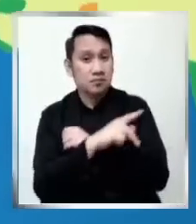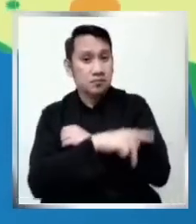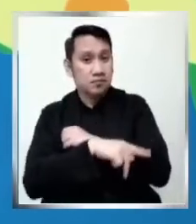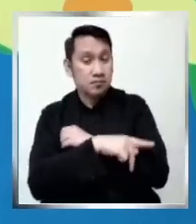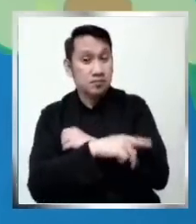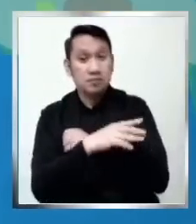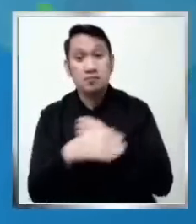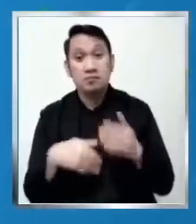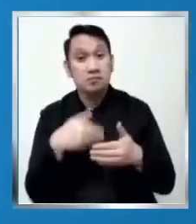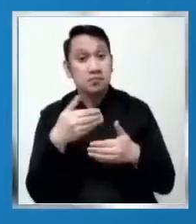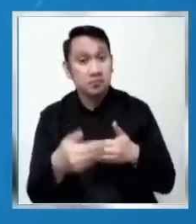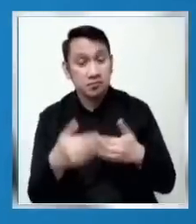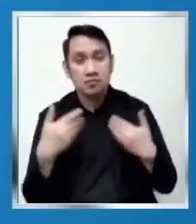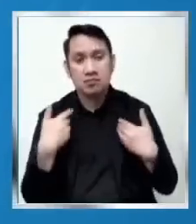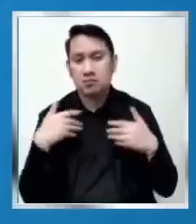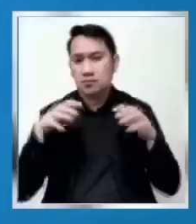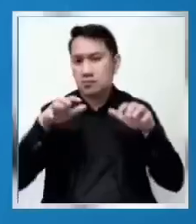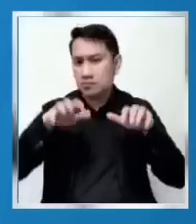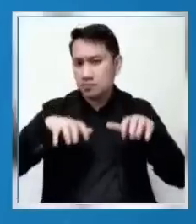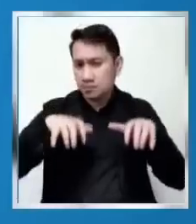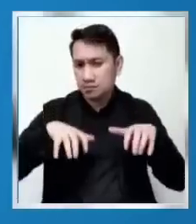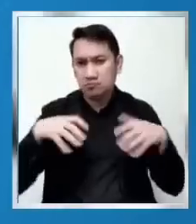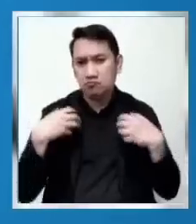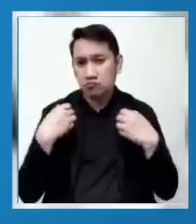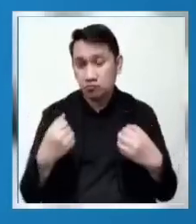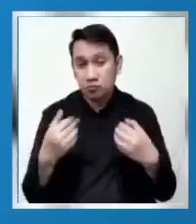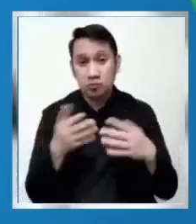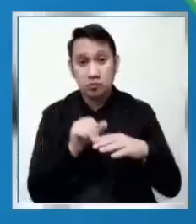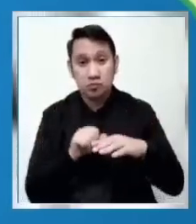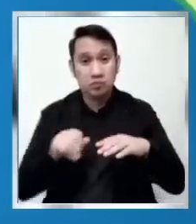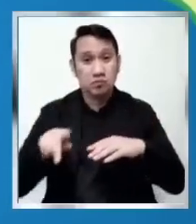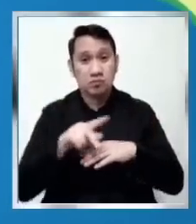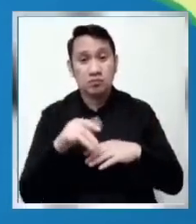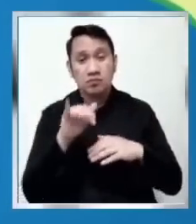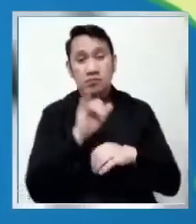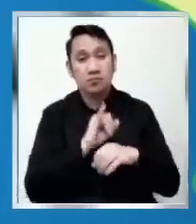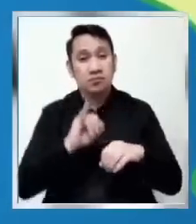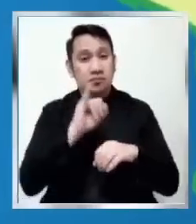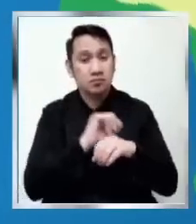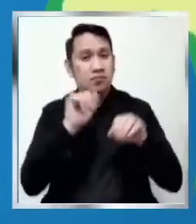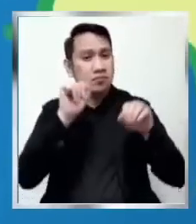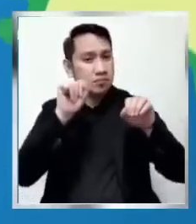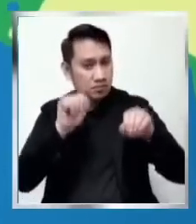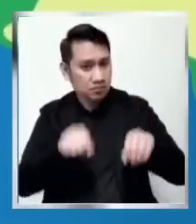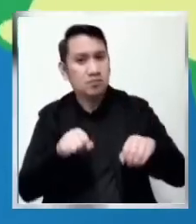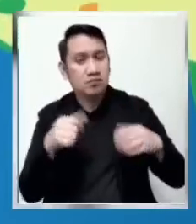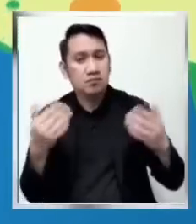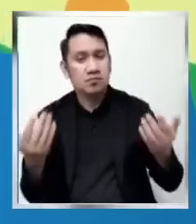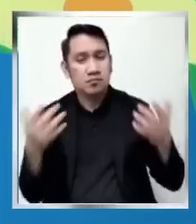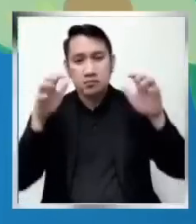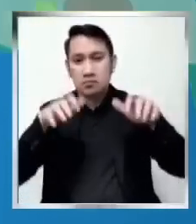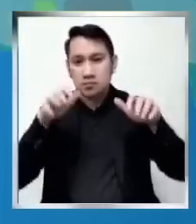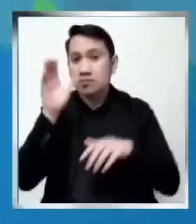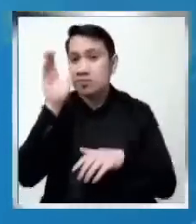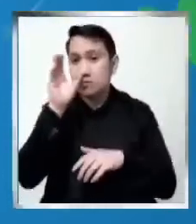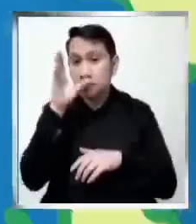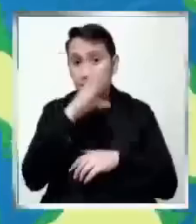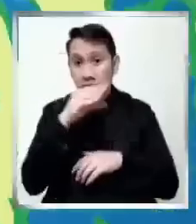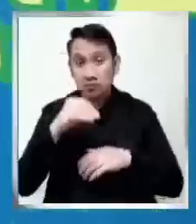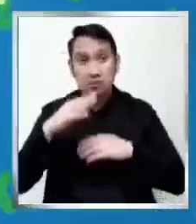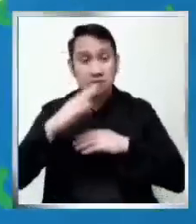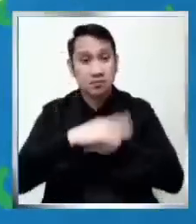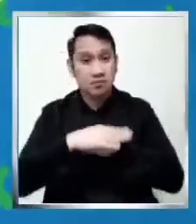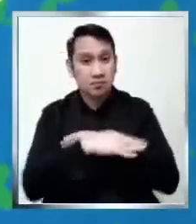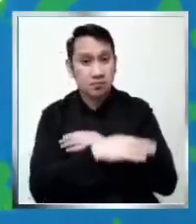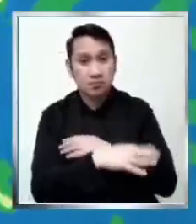may heavy to intense rains naman po sa Panay Island. Posible rin po ang pag-ulan sa ilang bahagi ng Cebu at ng Bohol. May pag-ulan din sa